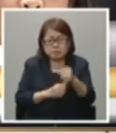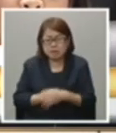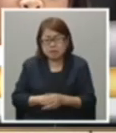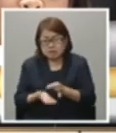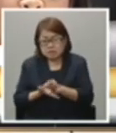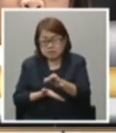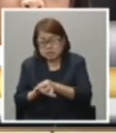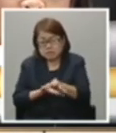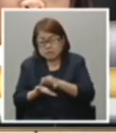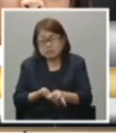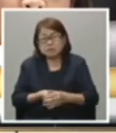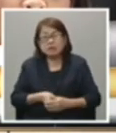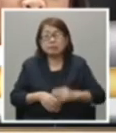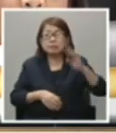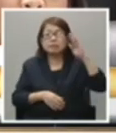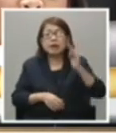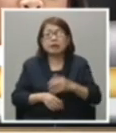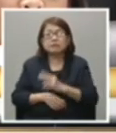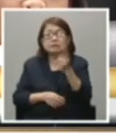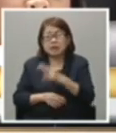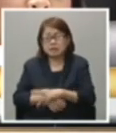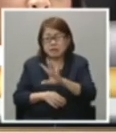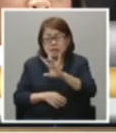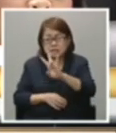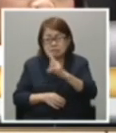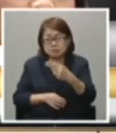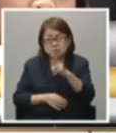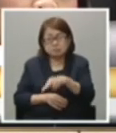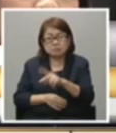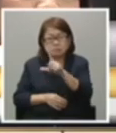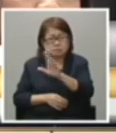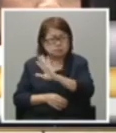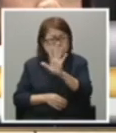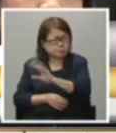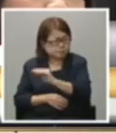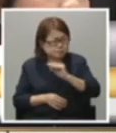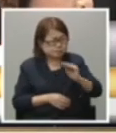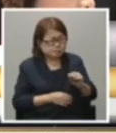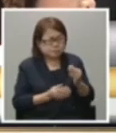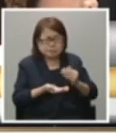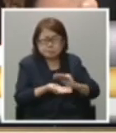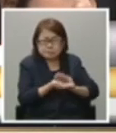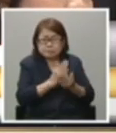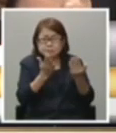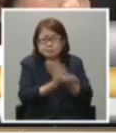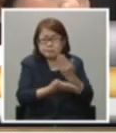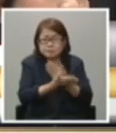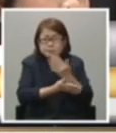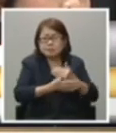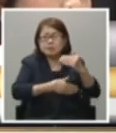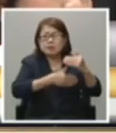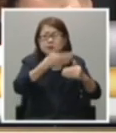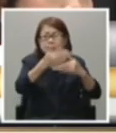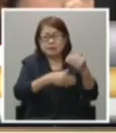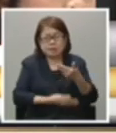กรณ์ท่านสามารถเอามาพัฒนาศักยภาพของอีคอมเมิร์ซไทย